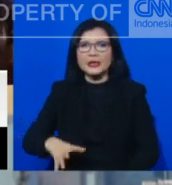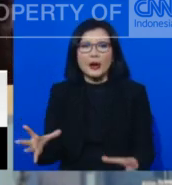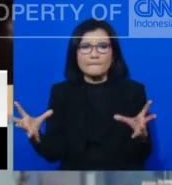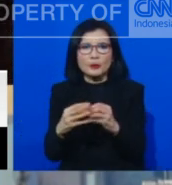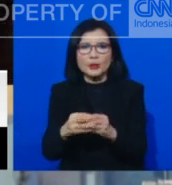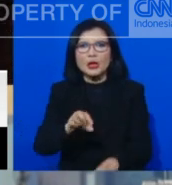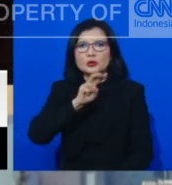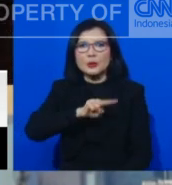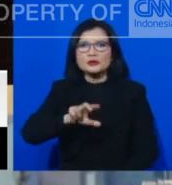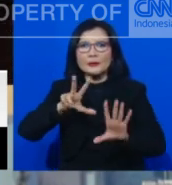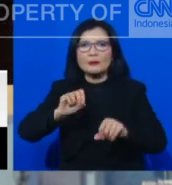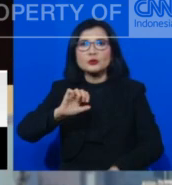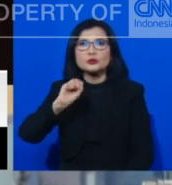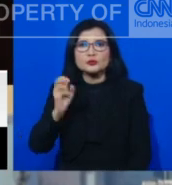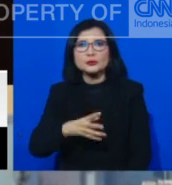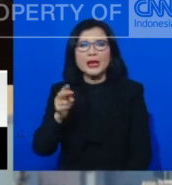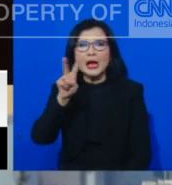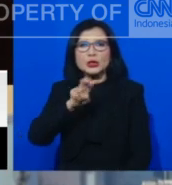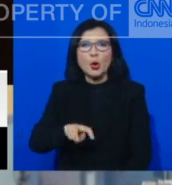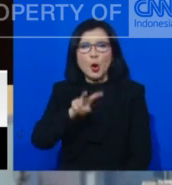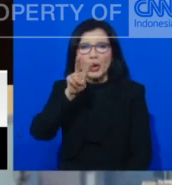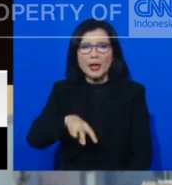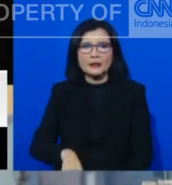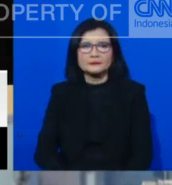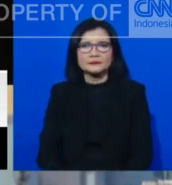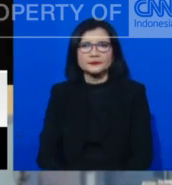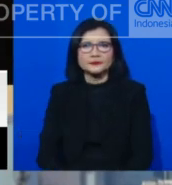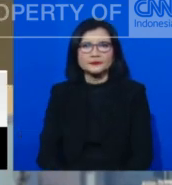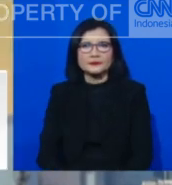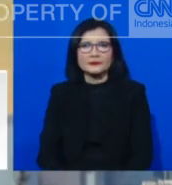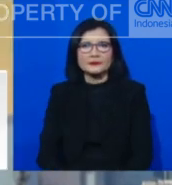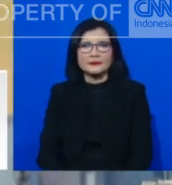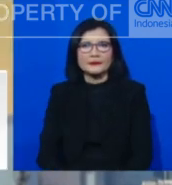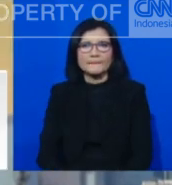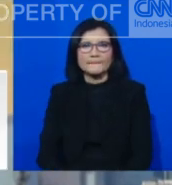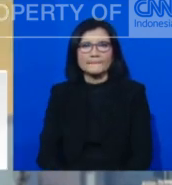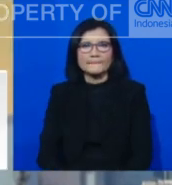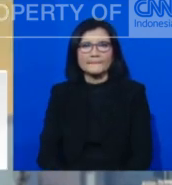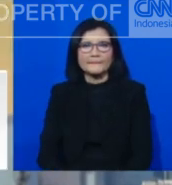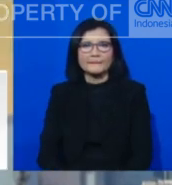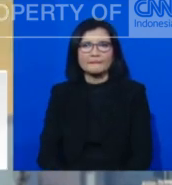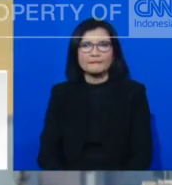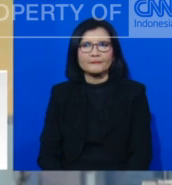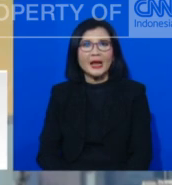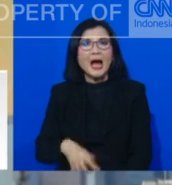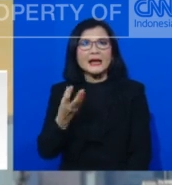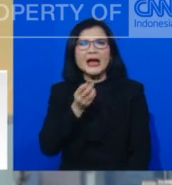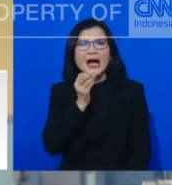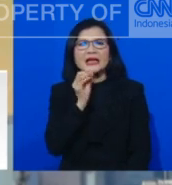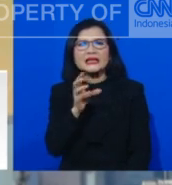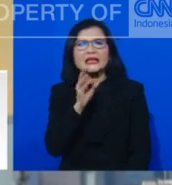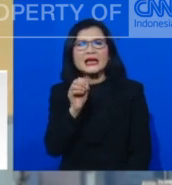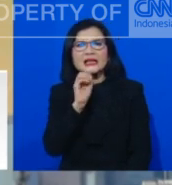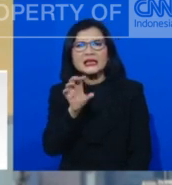280 juta Oke Dira ini ada kontroversi apa nih tahun ini apakah masih ada kritikan